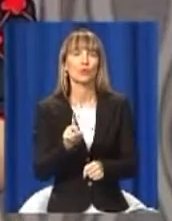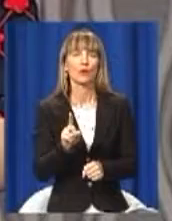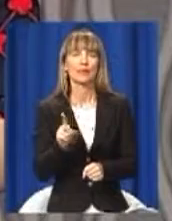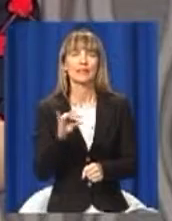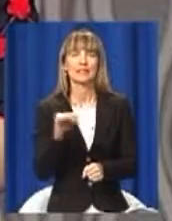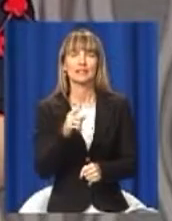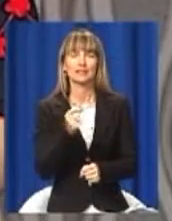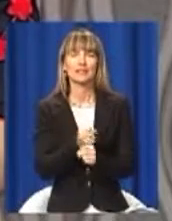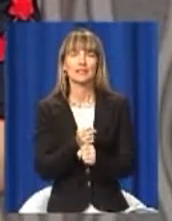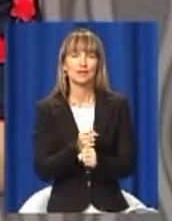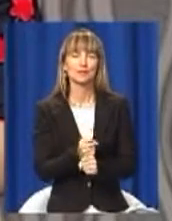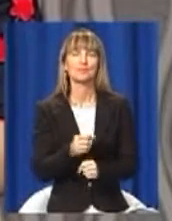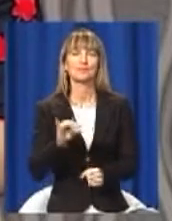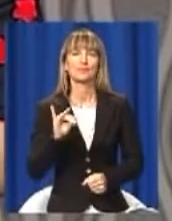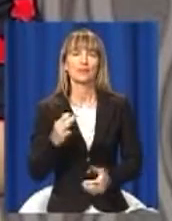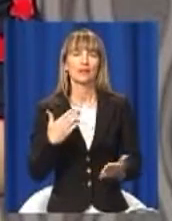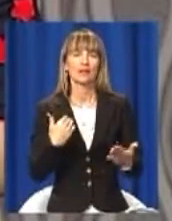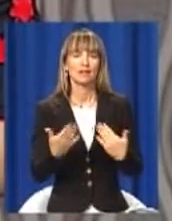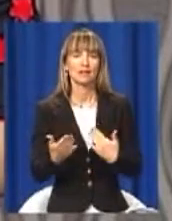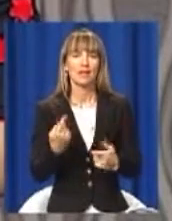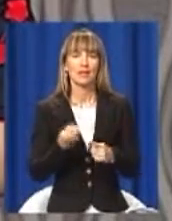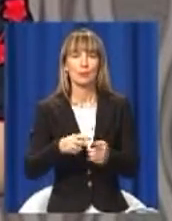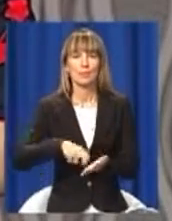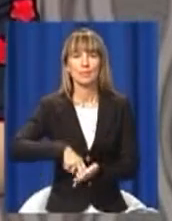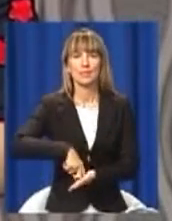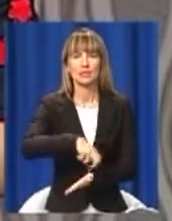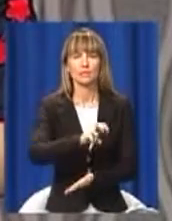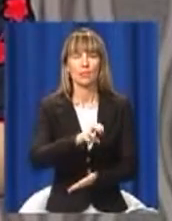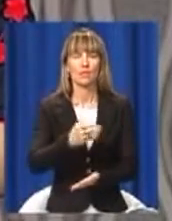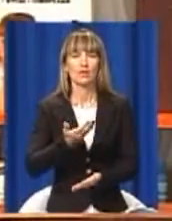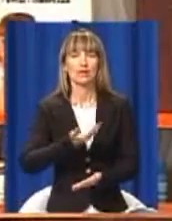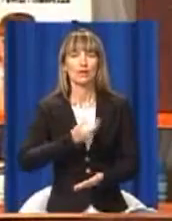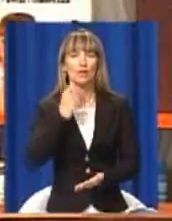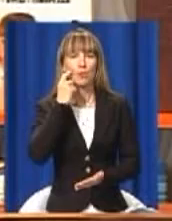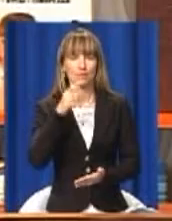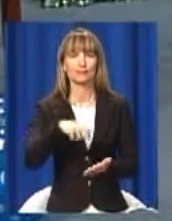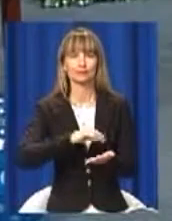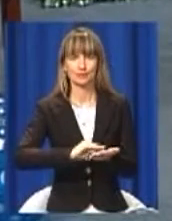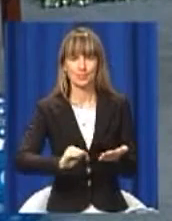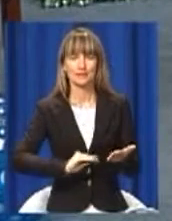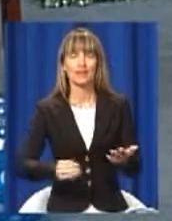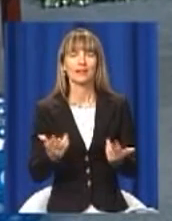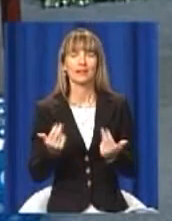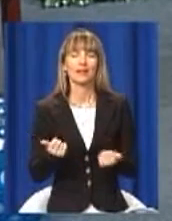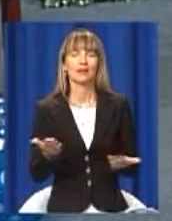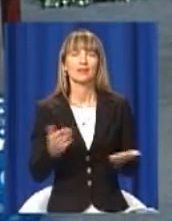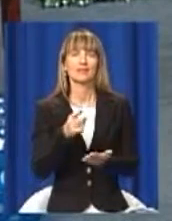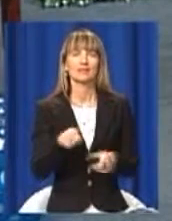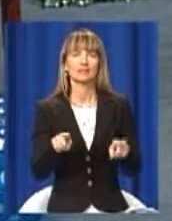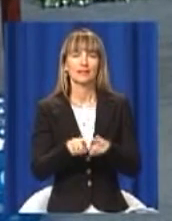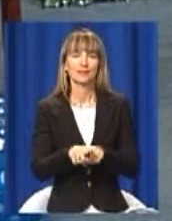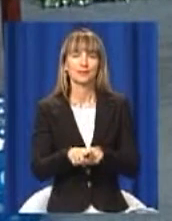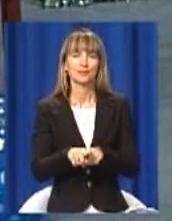зліпити. А стосовно оцих листів Дідові Морозові, ти колись писала? Так. Що ти взагалі, як тобі